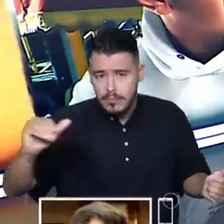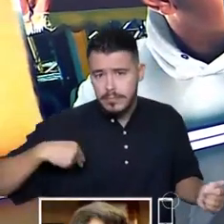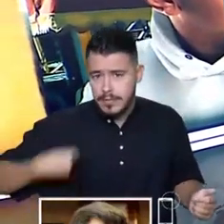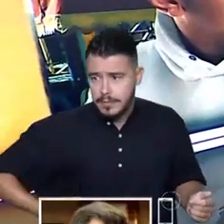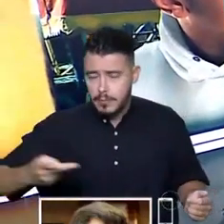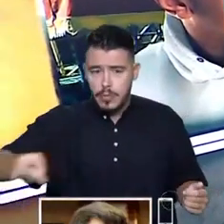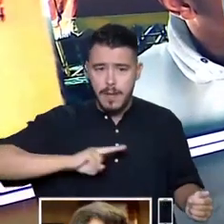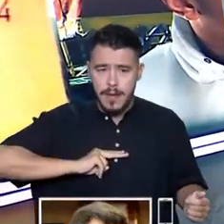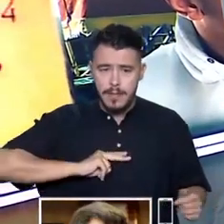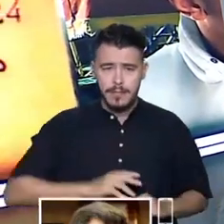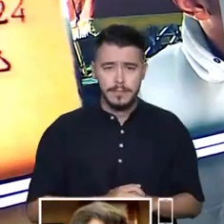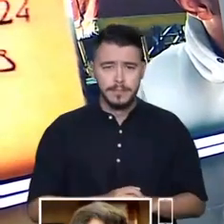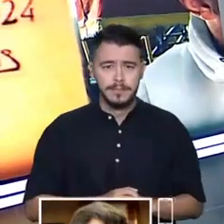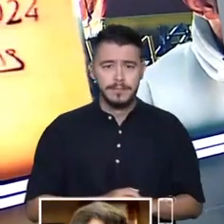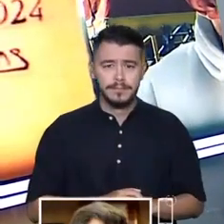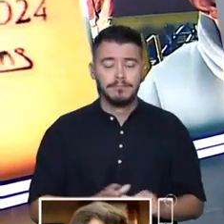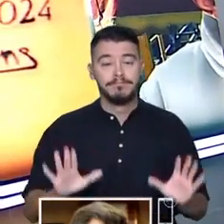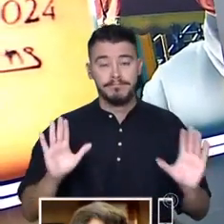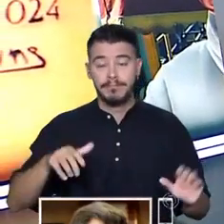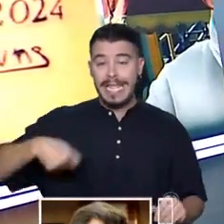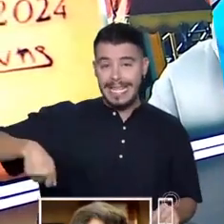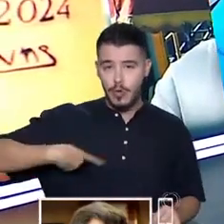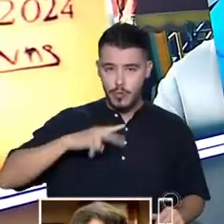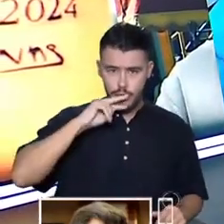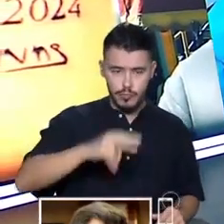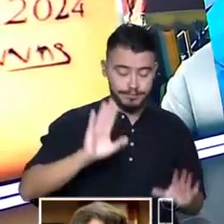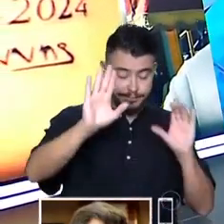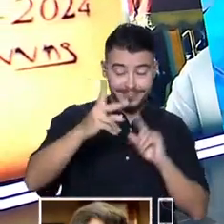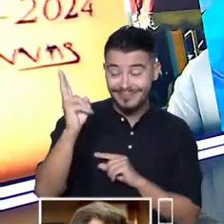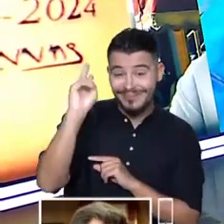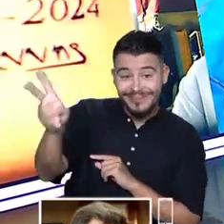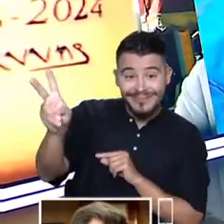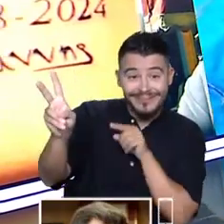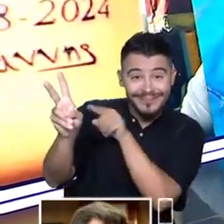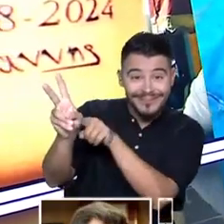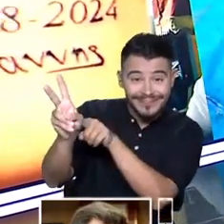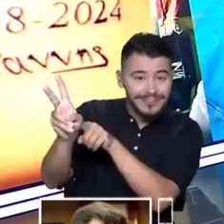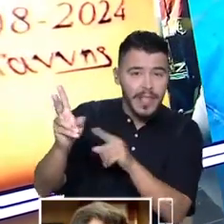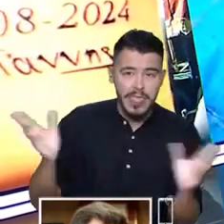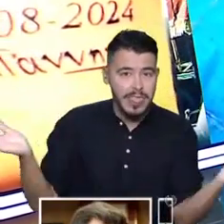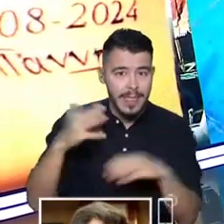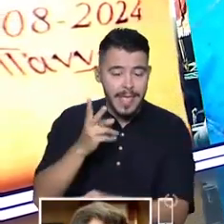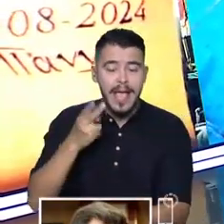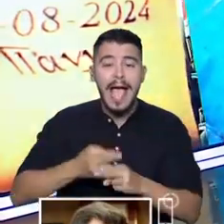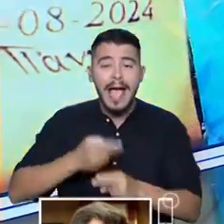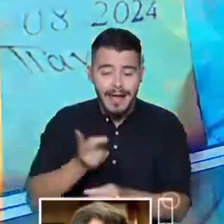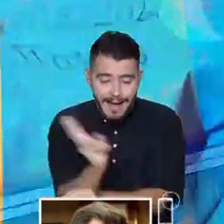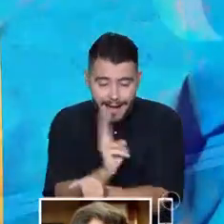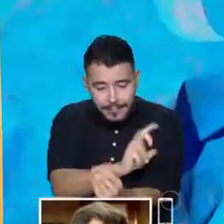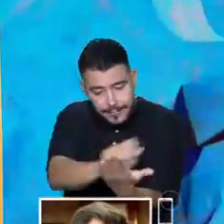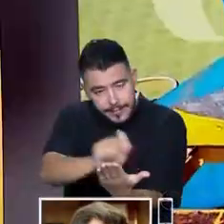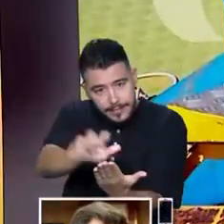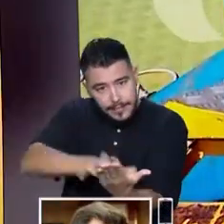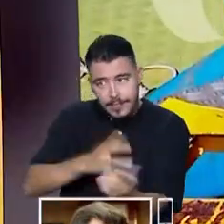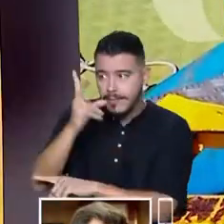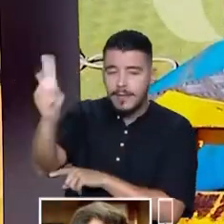Επειδή γνωρίζω ότι έχετε νομικές γνώσεις. Όταν λέτε κατηγορείται, σημαίνει ότι ασκήθηκε για ποινική δίωξη βάρος κάποιου και κατηγορείται.